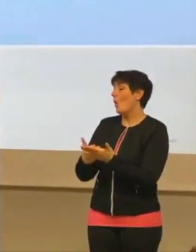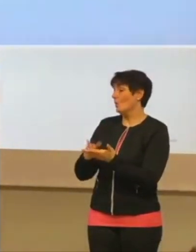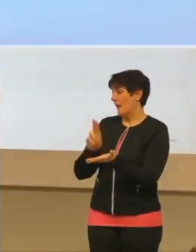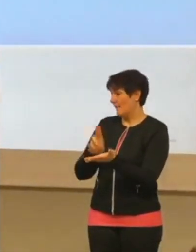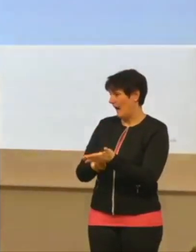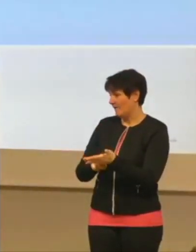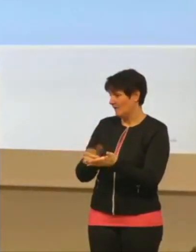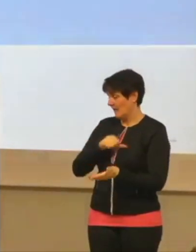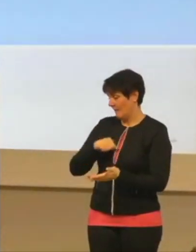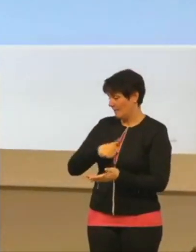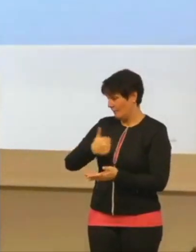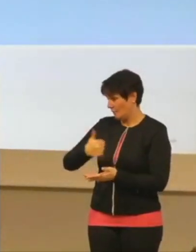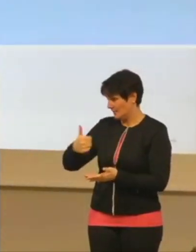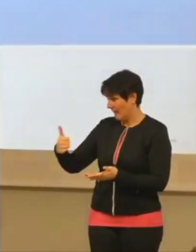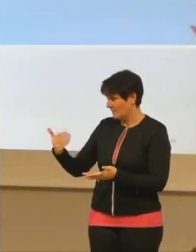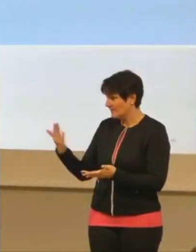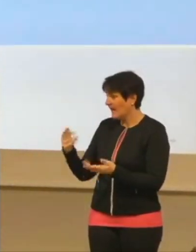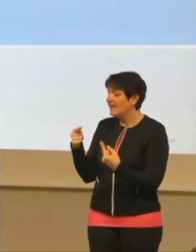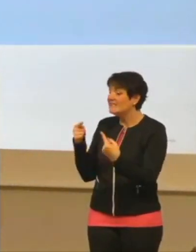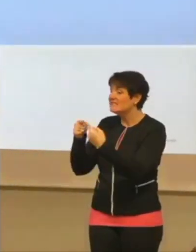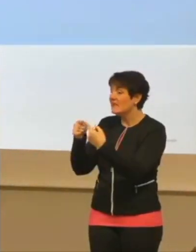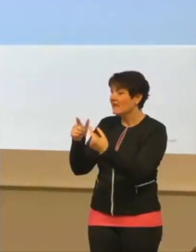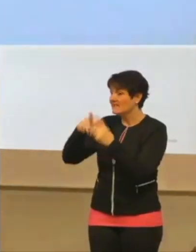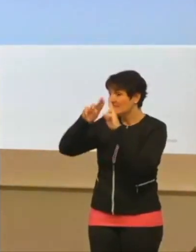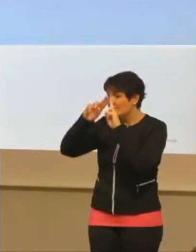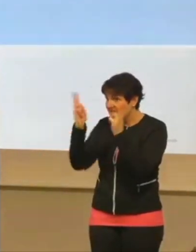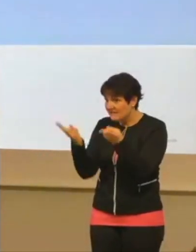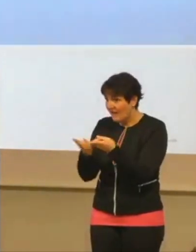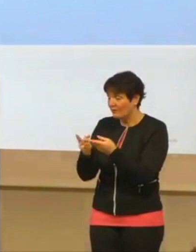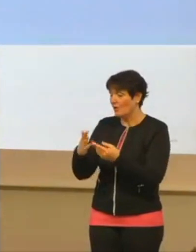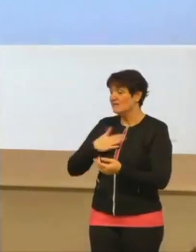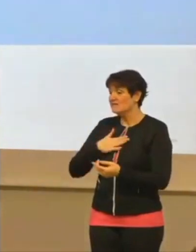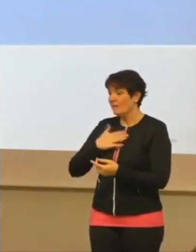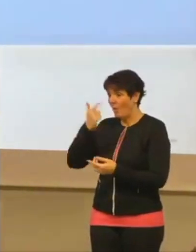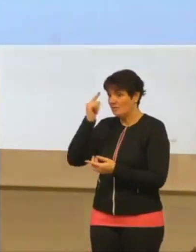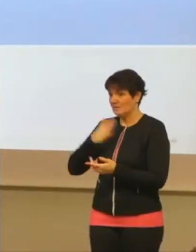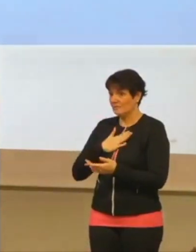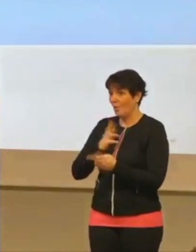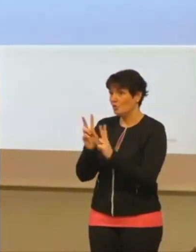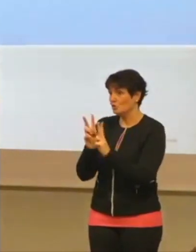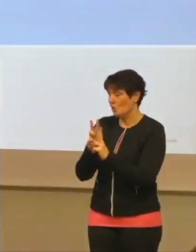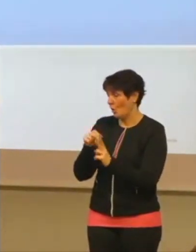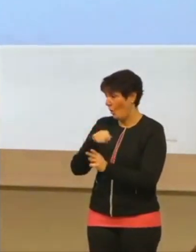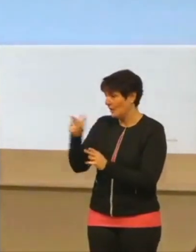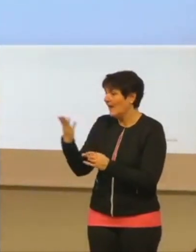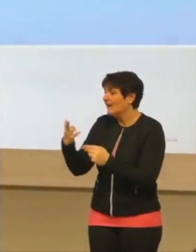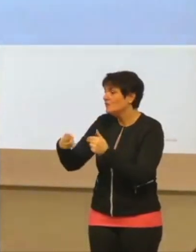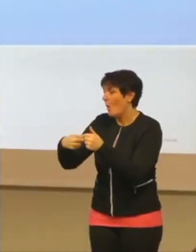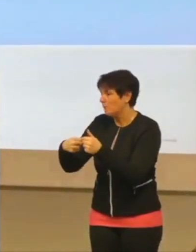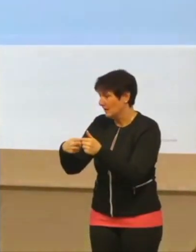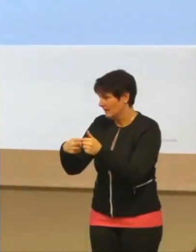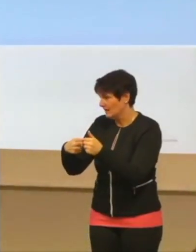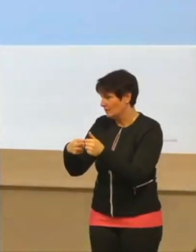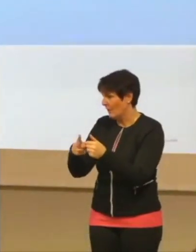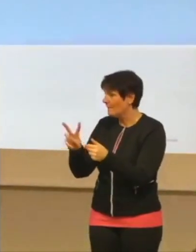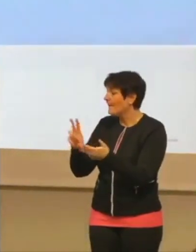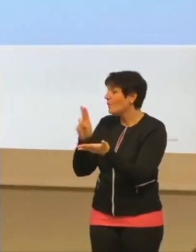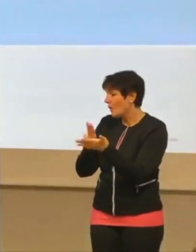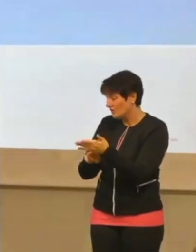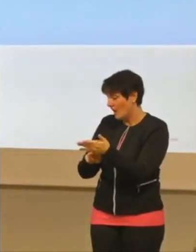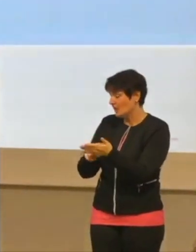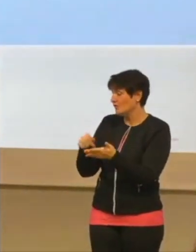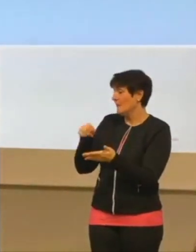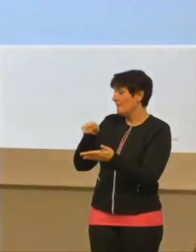posameznika, ki naj mu omogočijo stik s svetom, predvsem seveda s svojci in drugimi osebami, ki so mu blizu. Uresničevanje